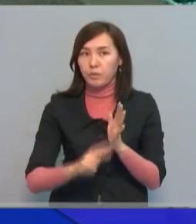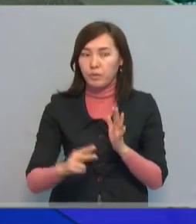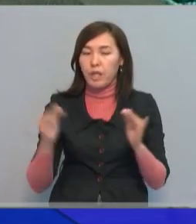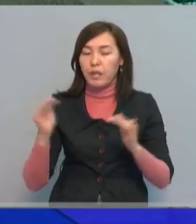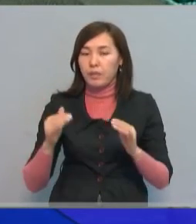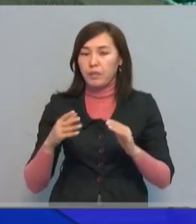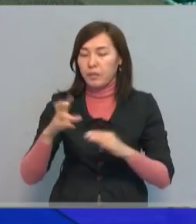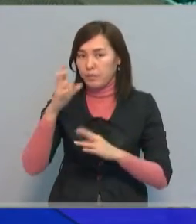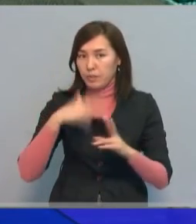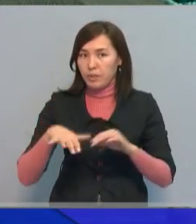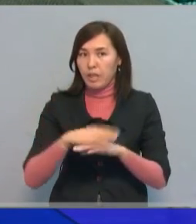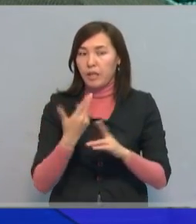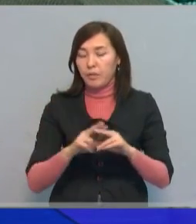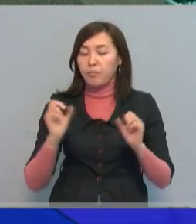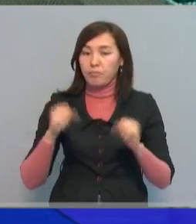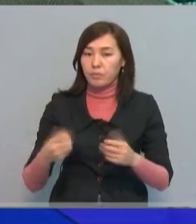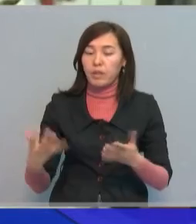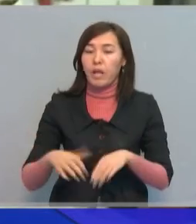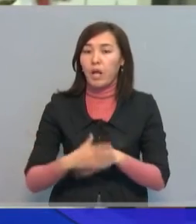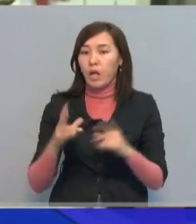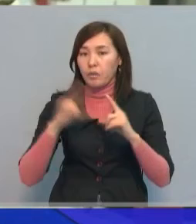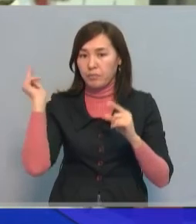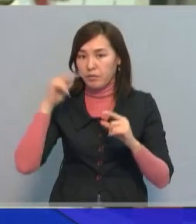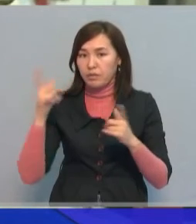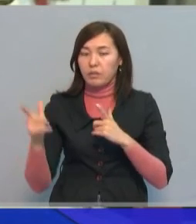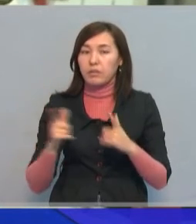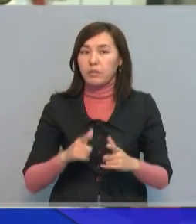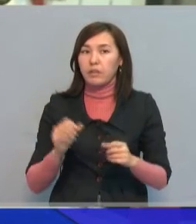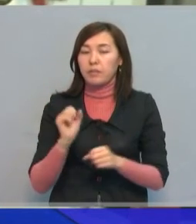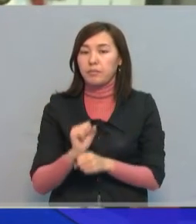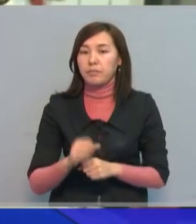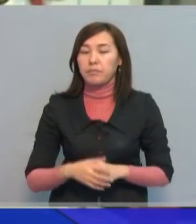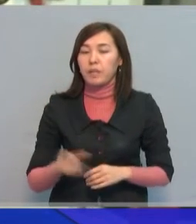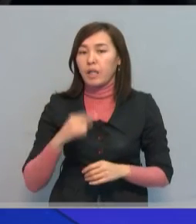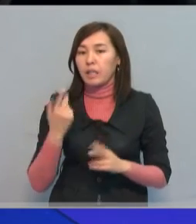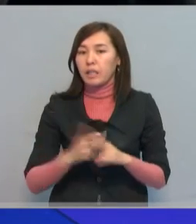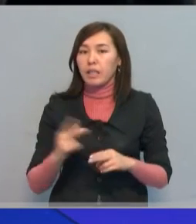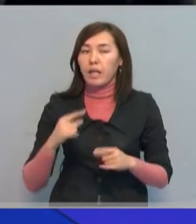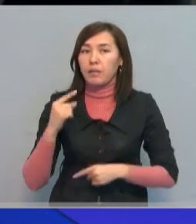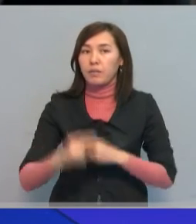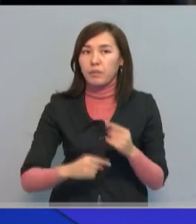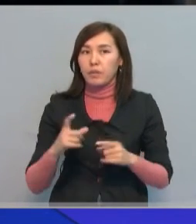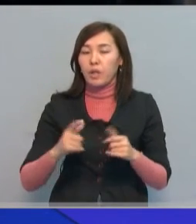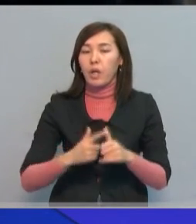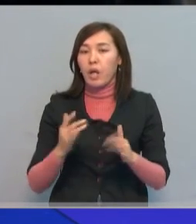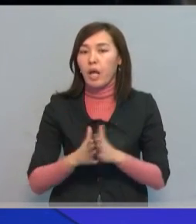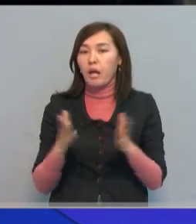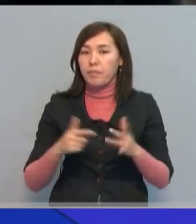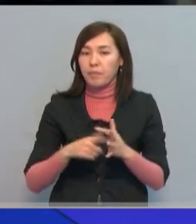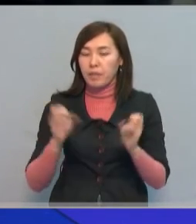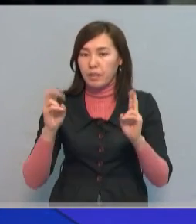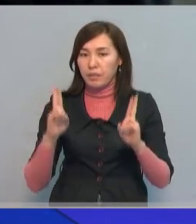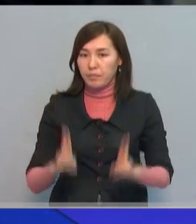180 колледжей страны. Все они смогут обновить учебно-производственную базу. Отметим, что перечень 100 наиболее